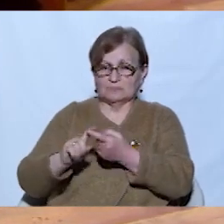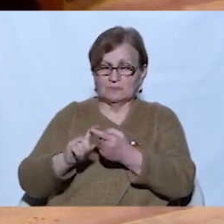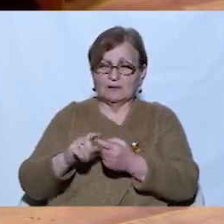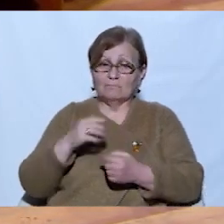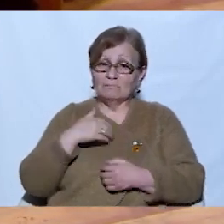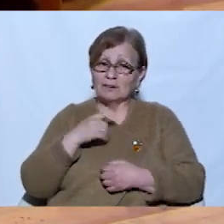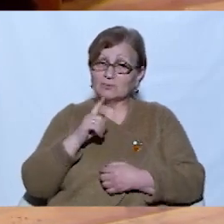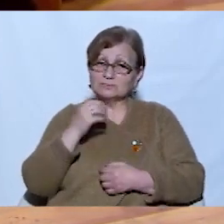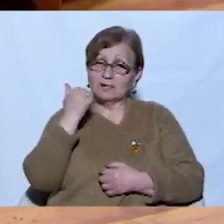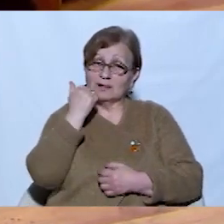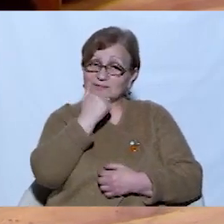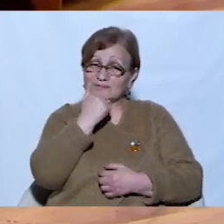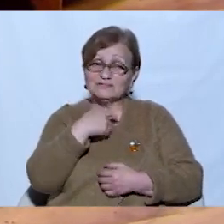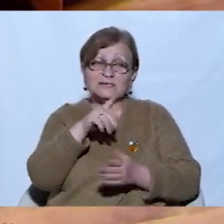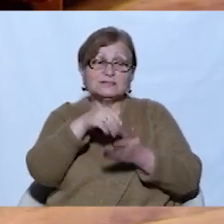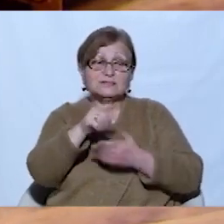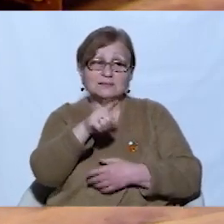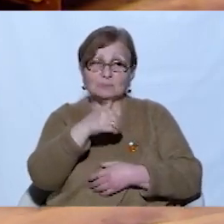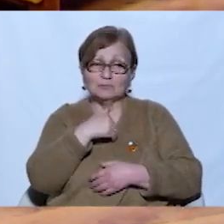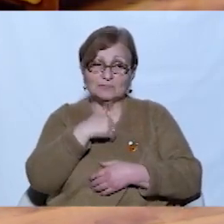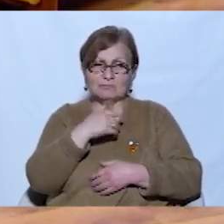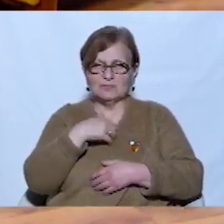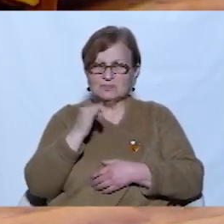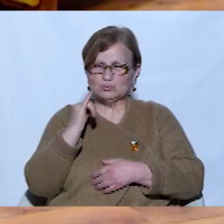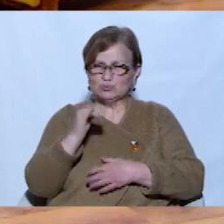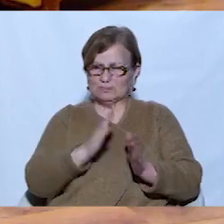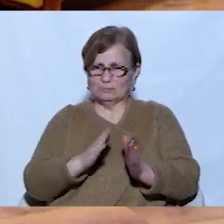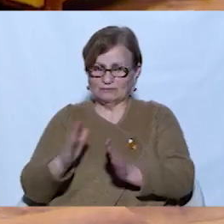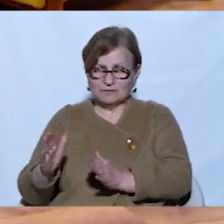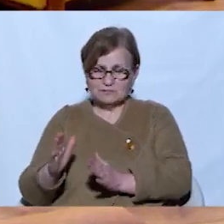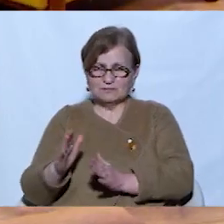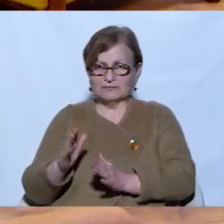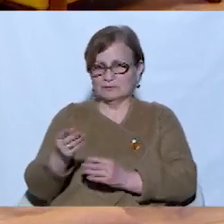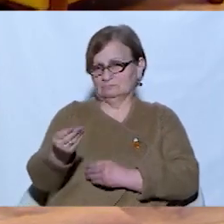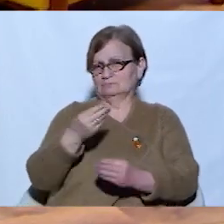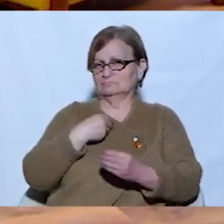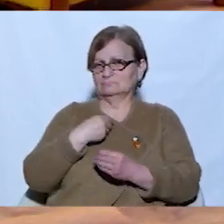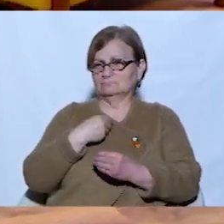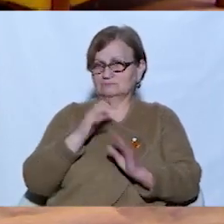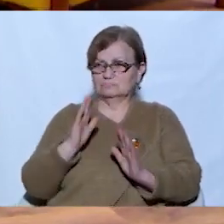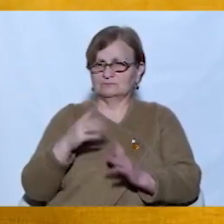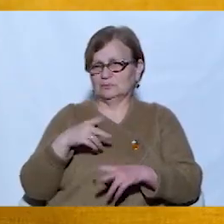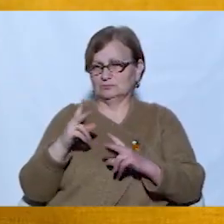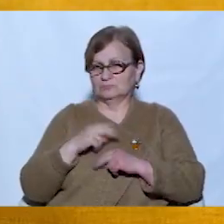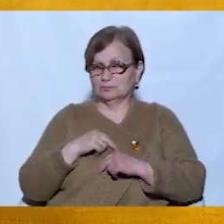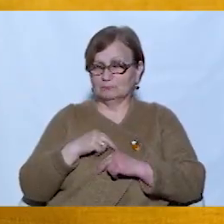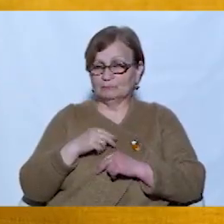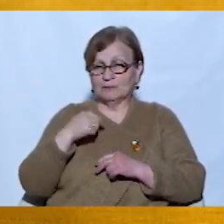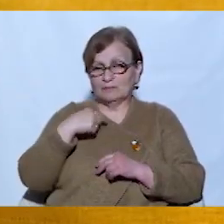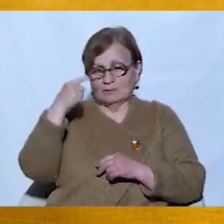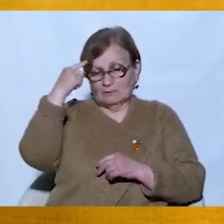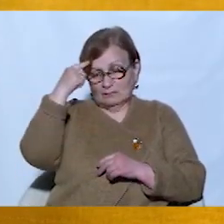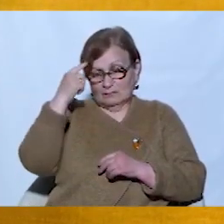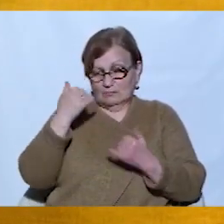მიღება, ამისთვის ვახორცელებ რთულ ქცევას და შემდეგ ამ ნივთს ვიღებ. მარტივი ახსნა. ასეთია. მაგრამ მოდით ამ